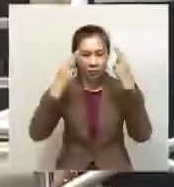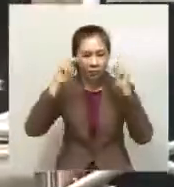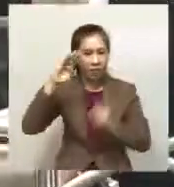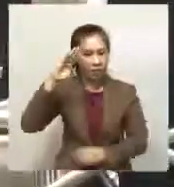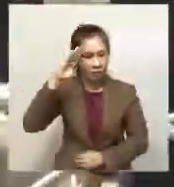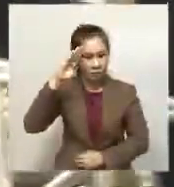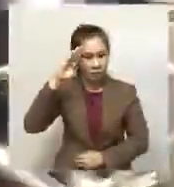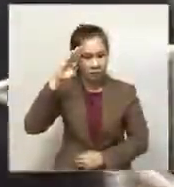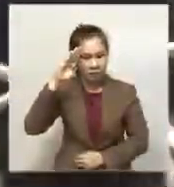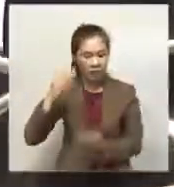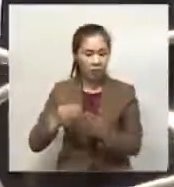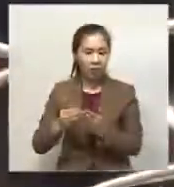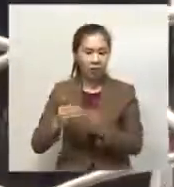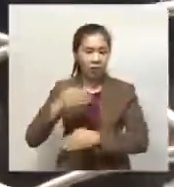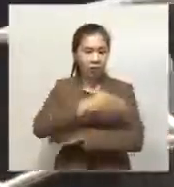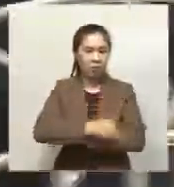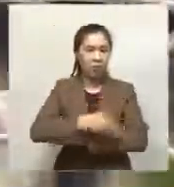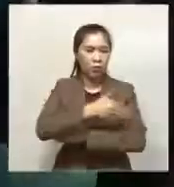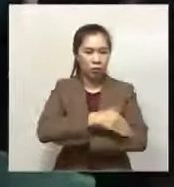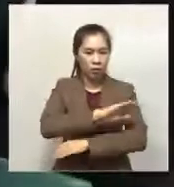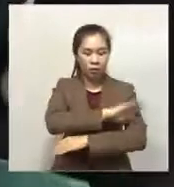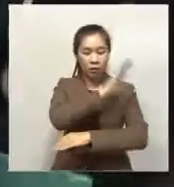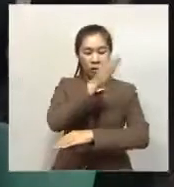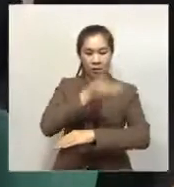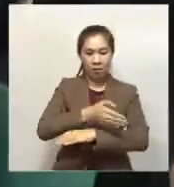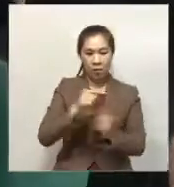ต่อจากท่าเรือรถไฟหัวลำโพงและเดิน